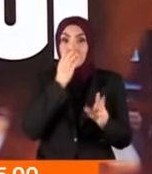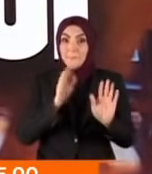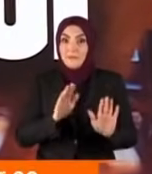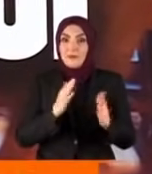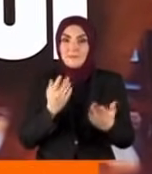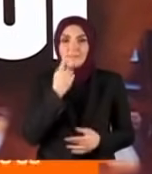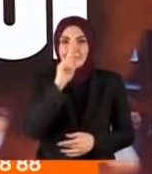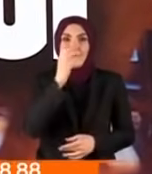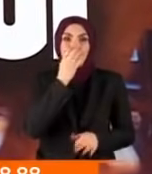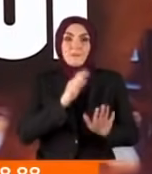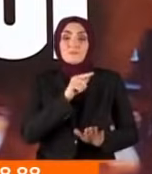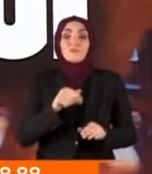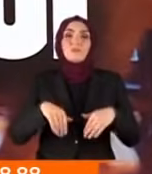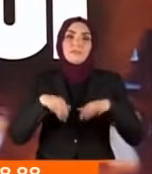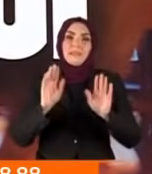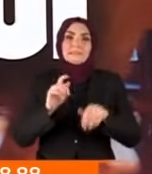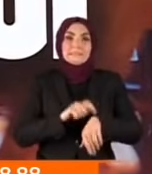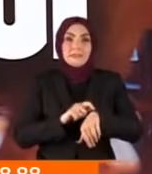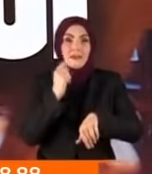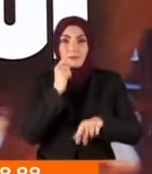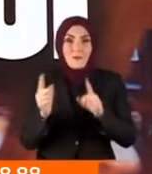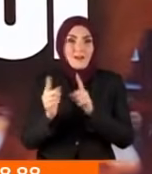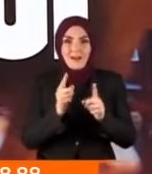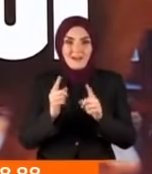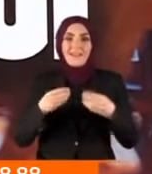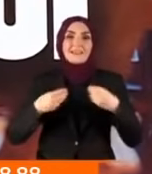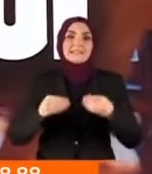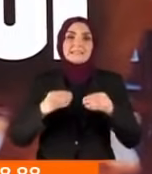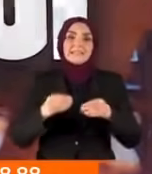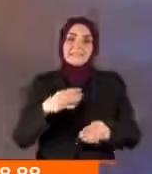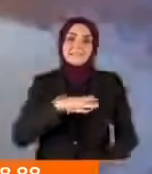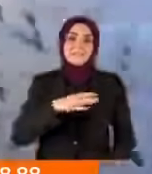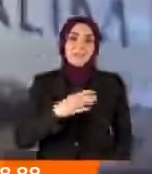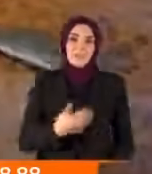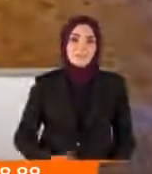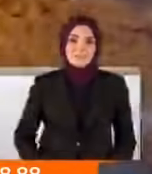değil. Saat kısıtlamasının da esnetilmesini istiyorlar.